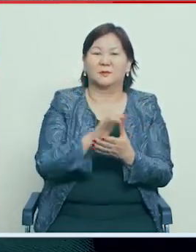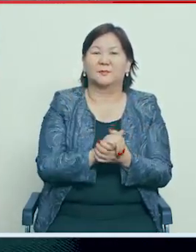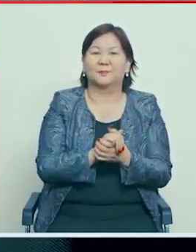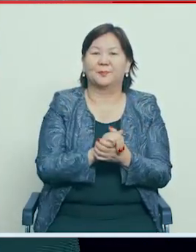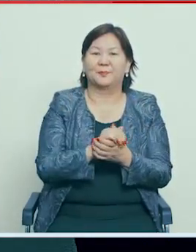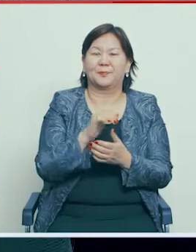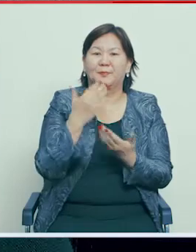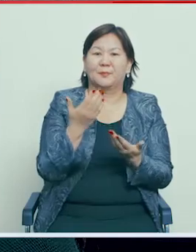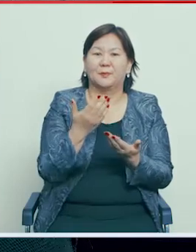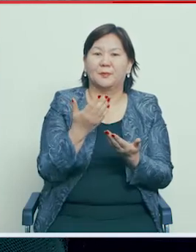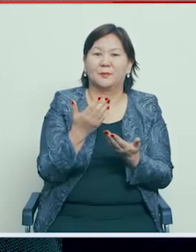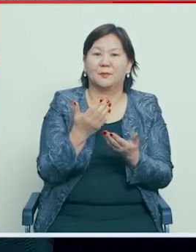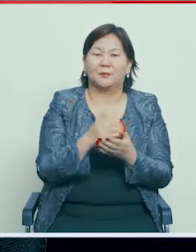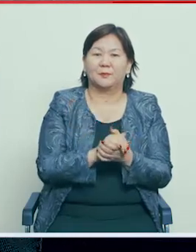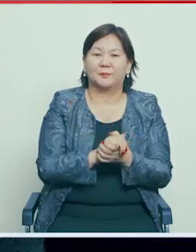Тэгээд